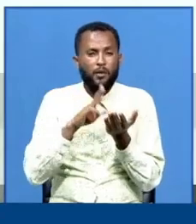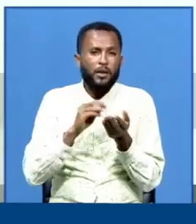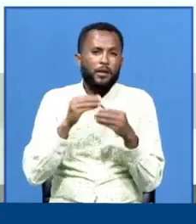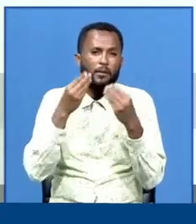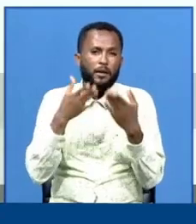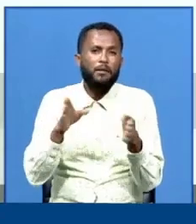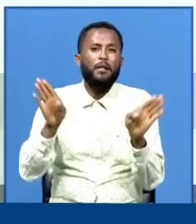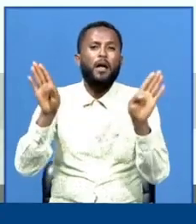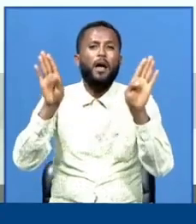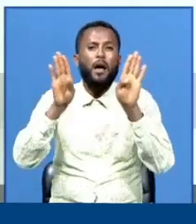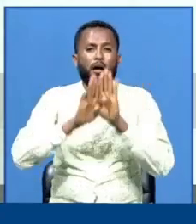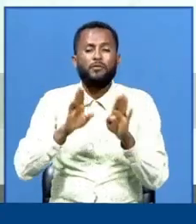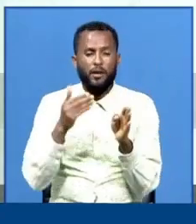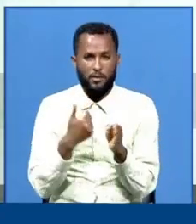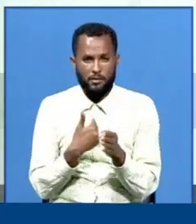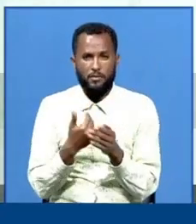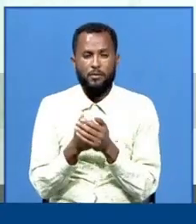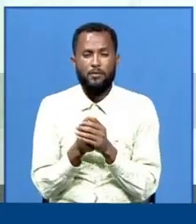ነይሩ ኣፅኢና ኣሎ